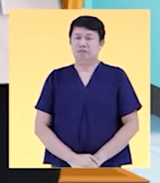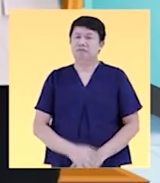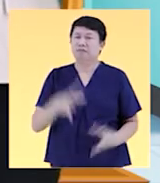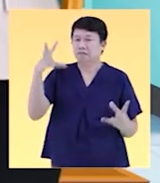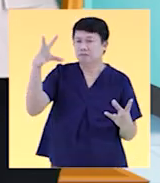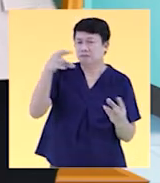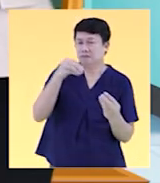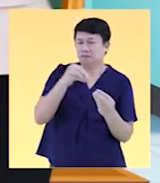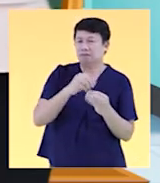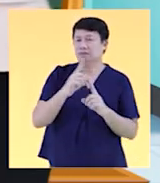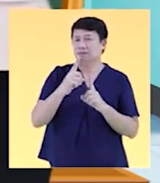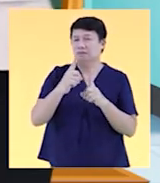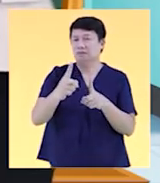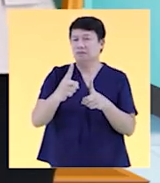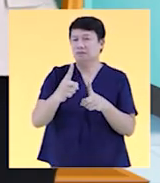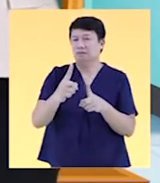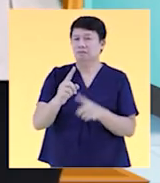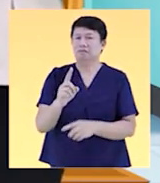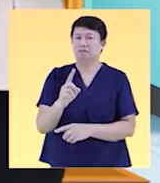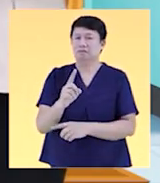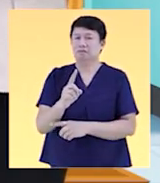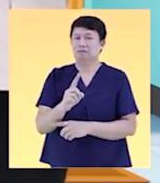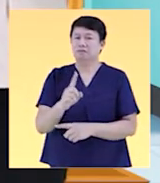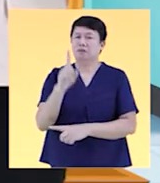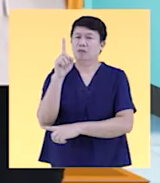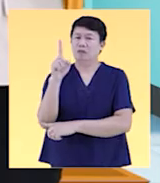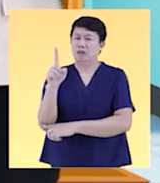Nabuo na natin ang sagot.